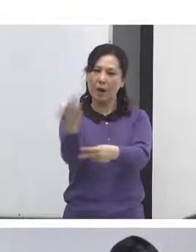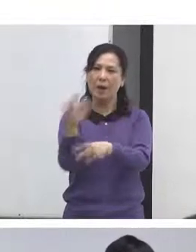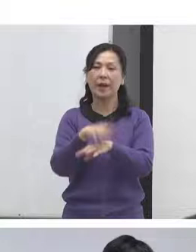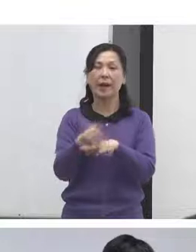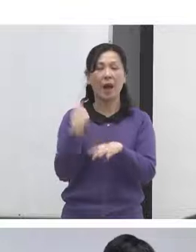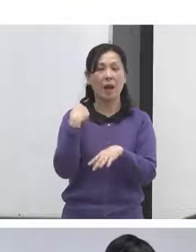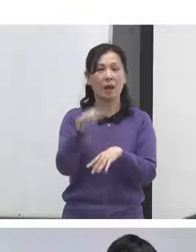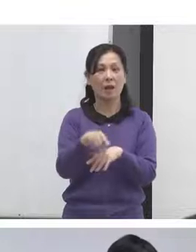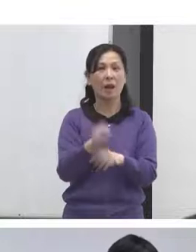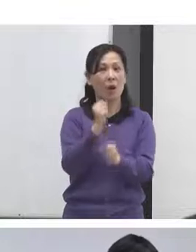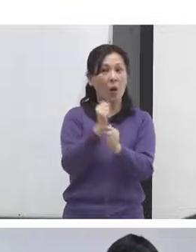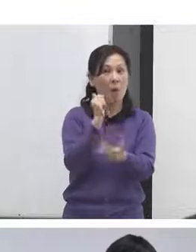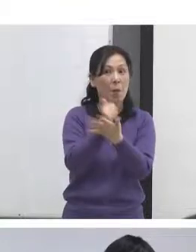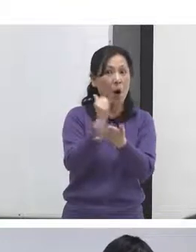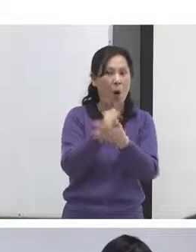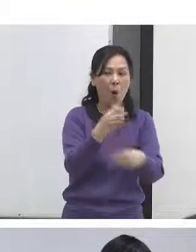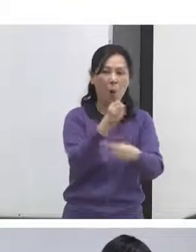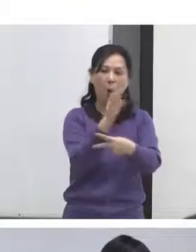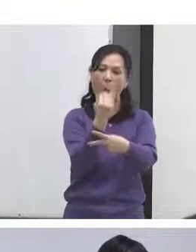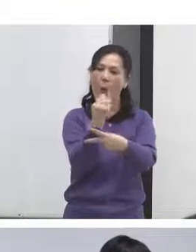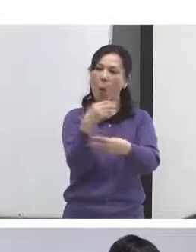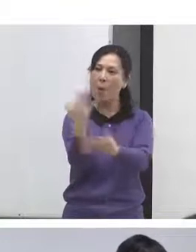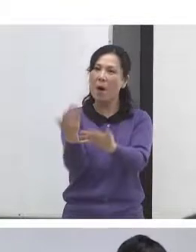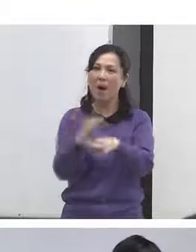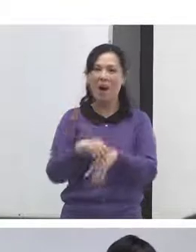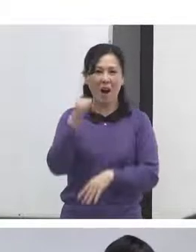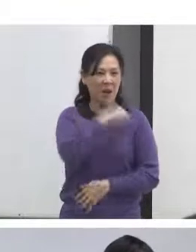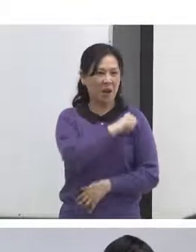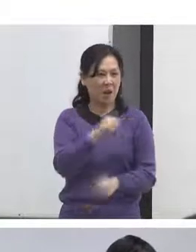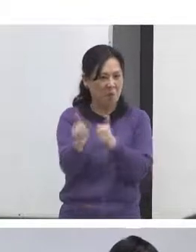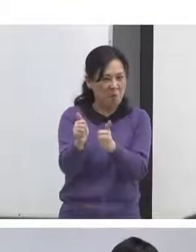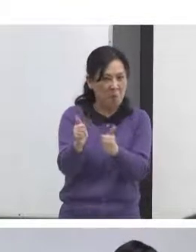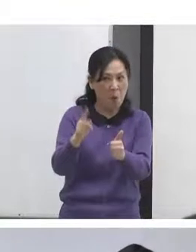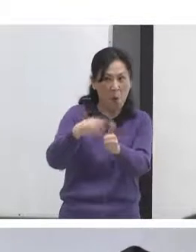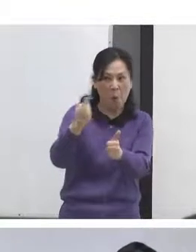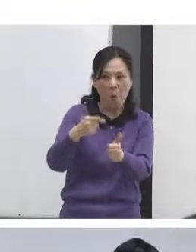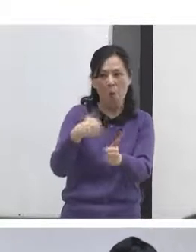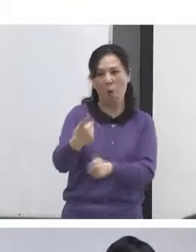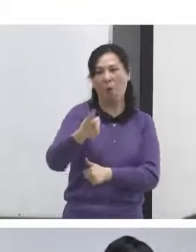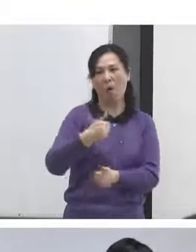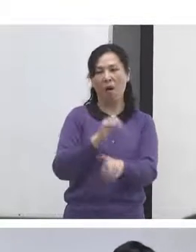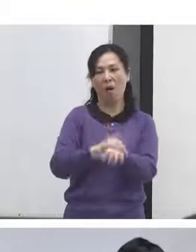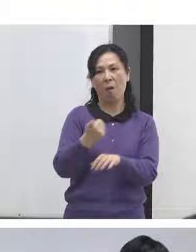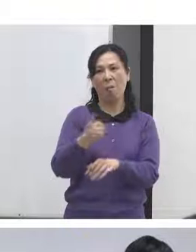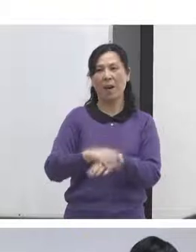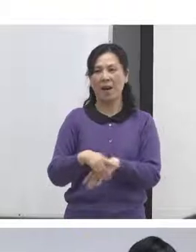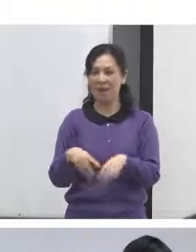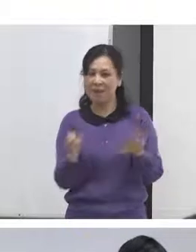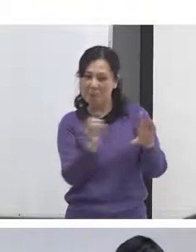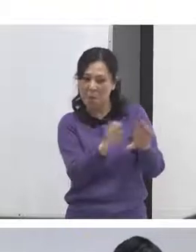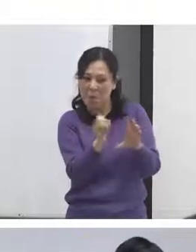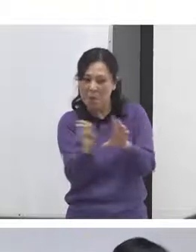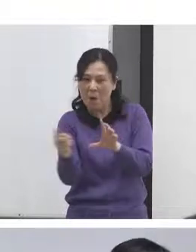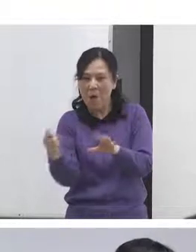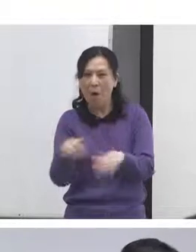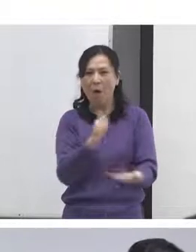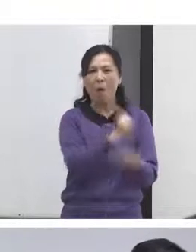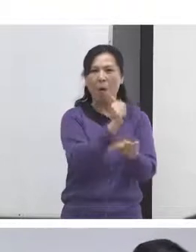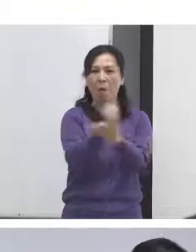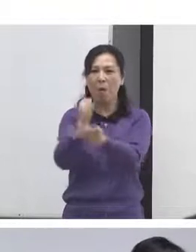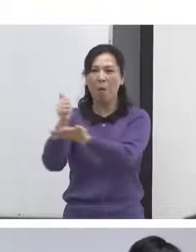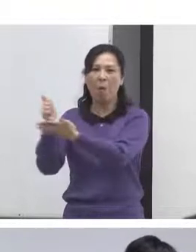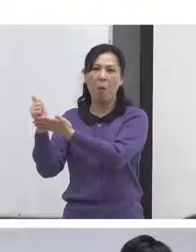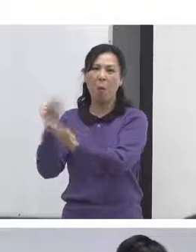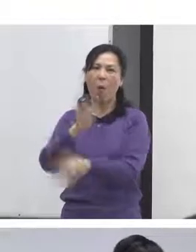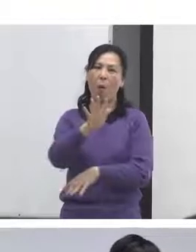分。那其实台湾人很会考试，所以就发现说，真的有什么项目，那我这个项目我就丢一点东西出来，然后我这边就可以过关了。所以我自己感